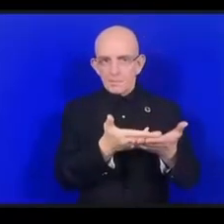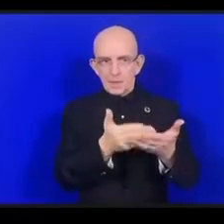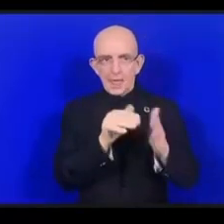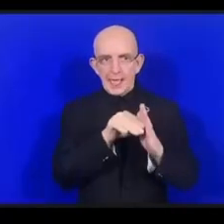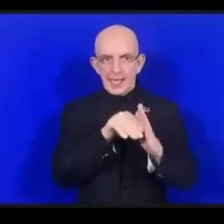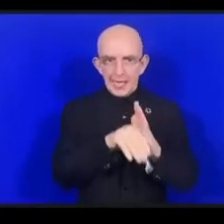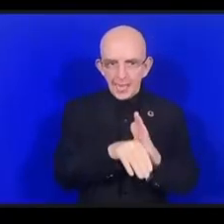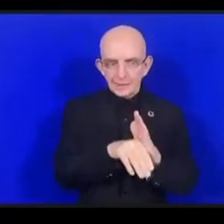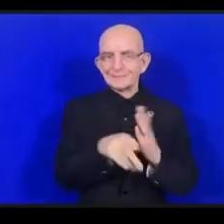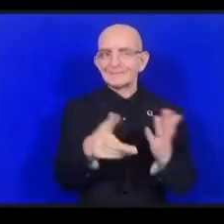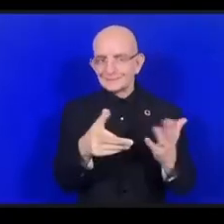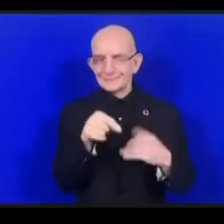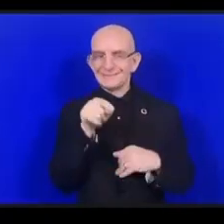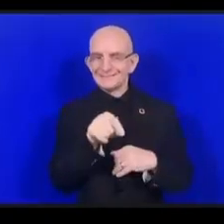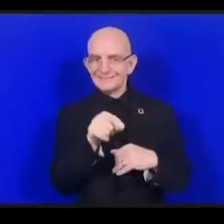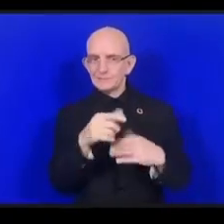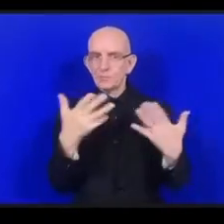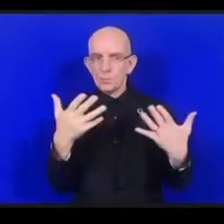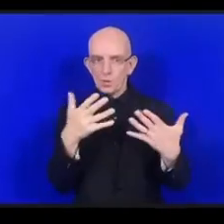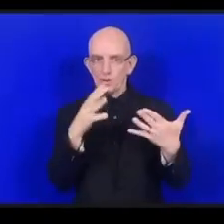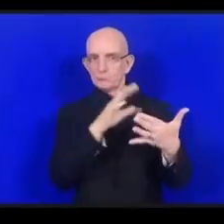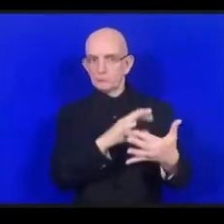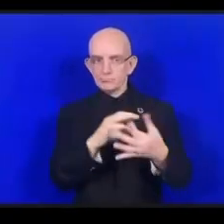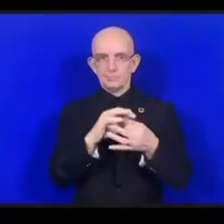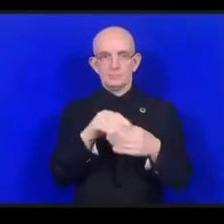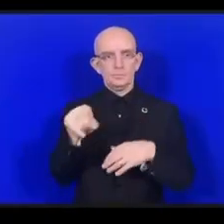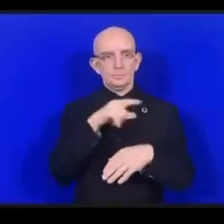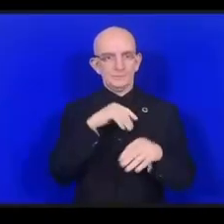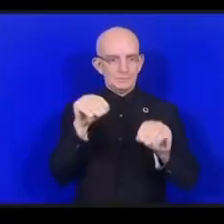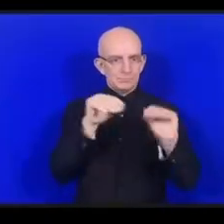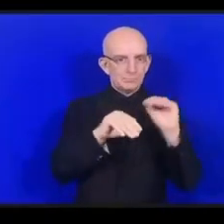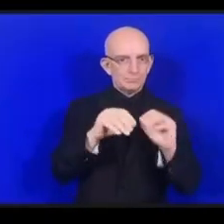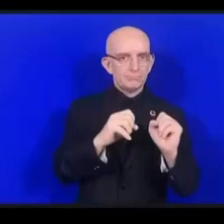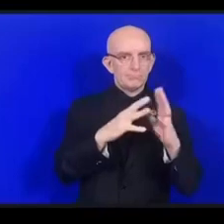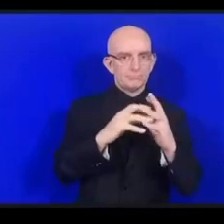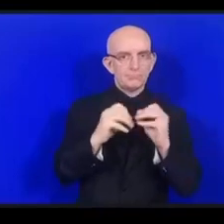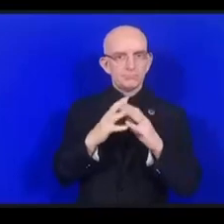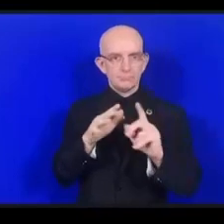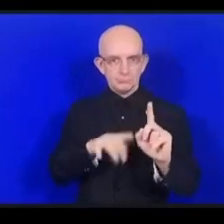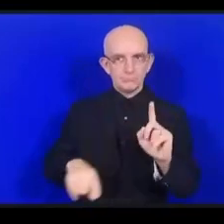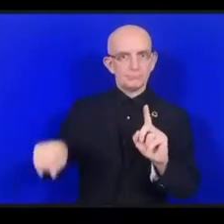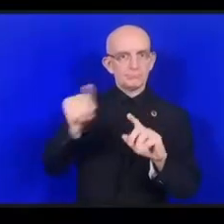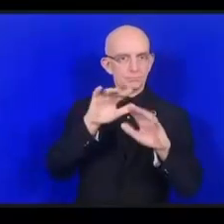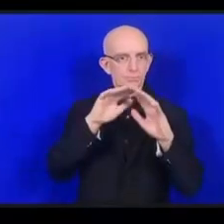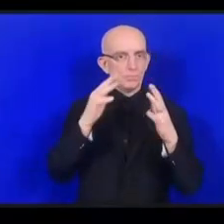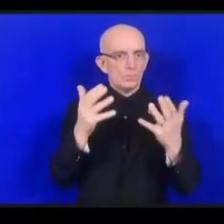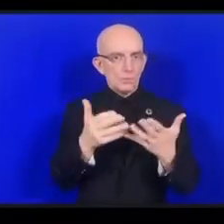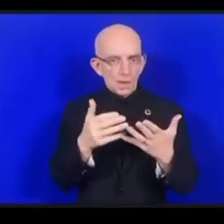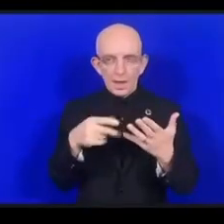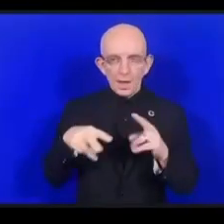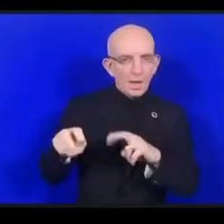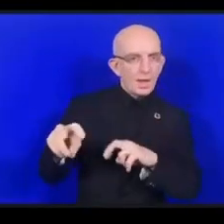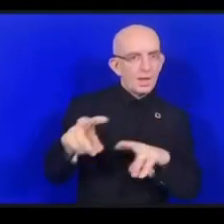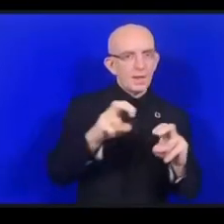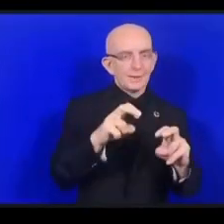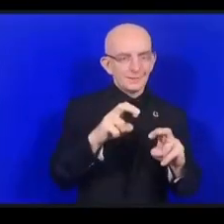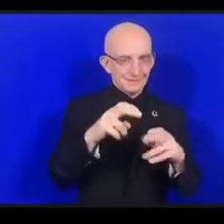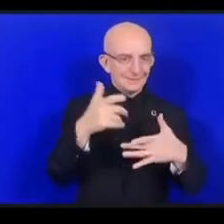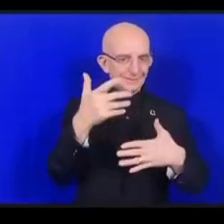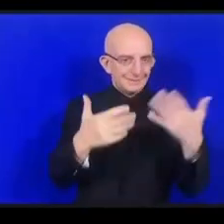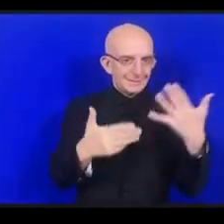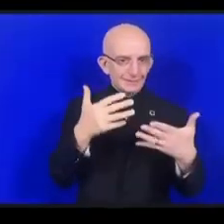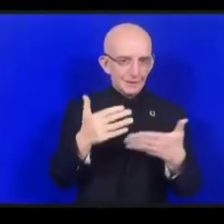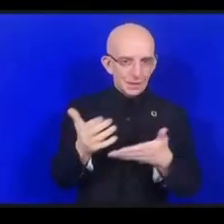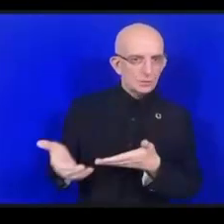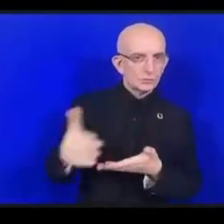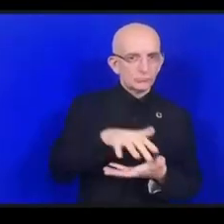物联网的方式，通过收集数据来加以推进。不光是这个收